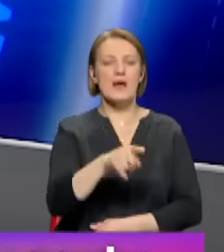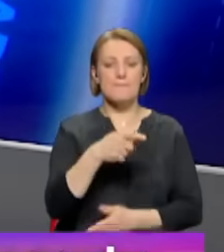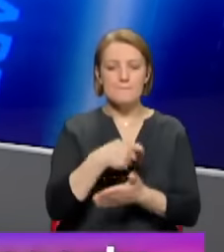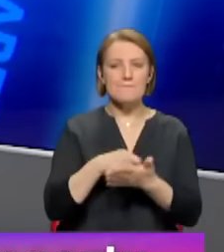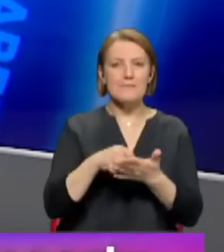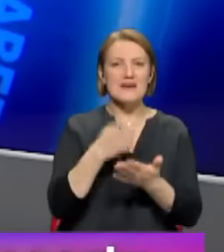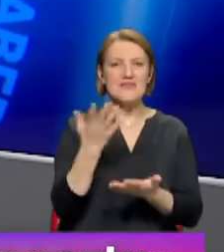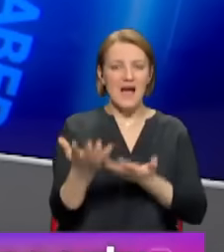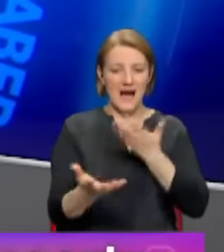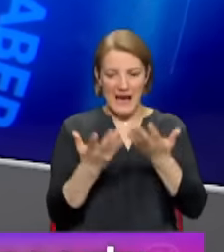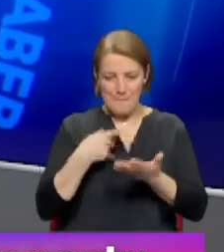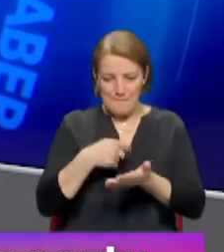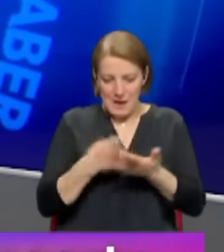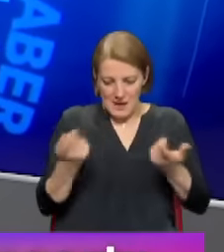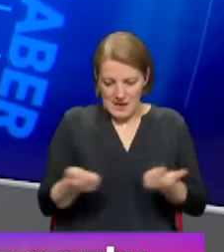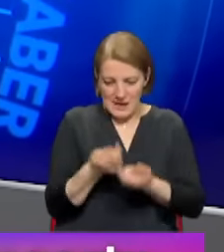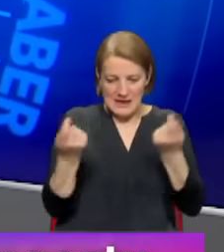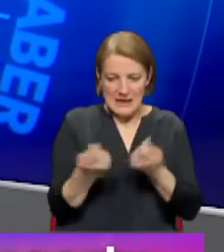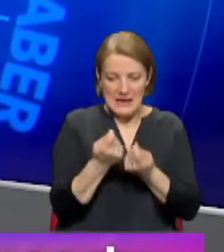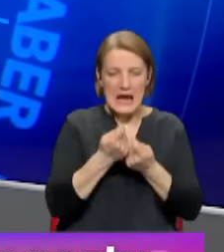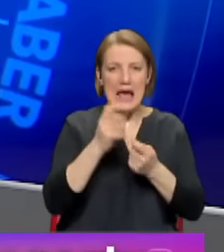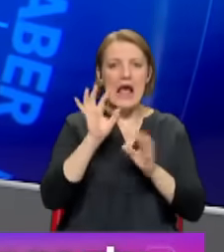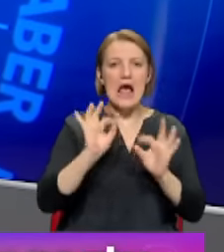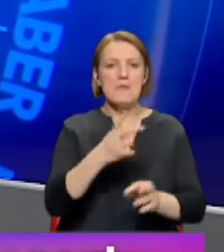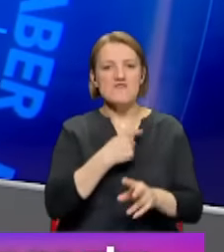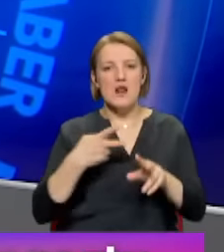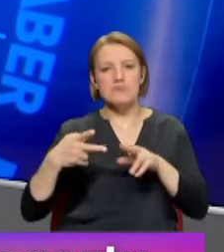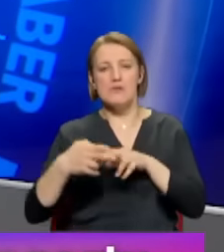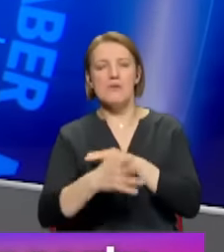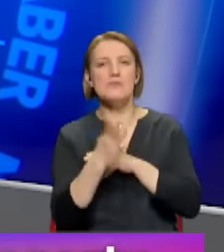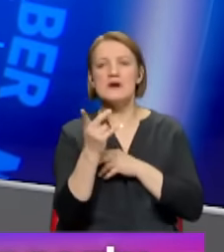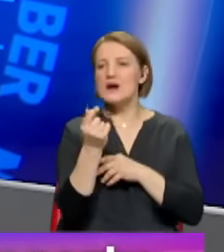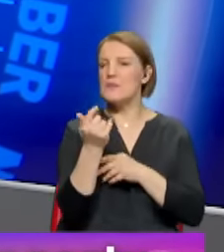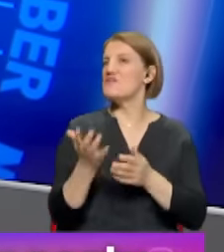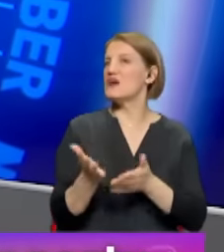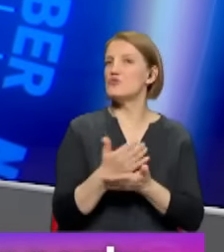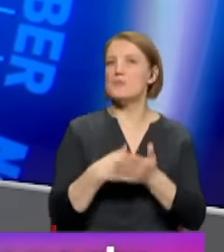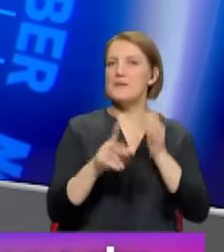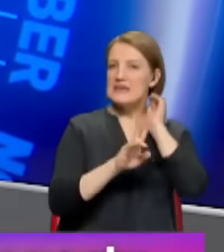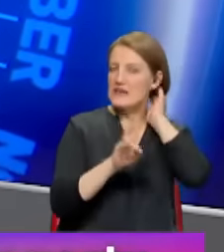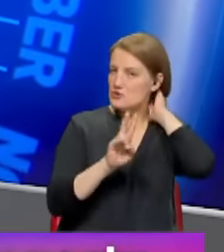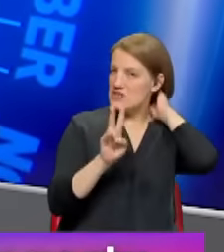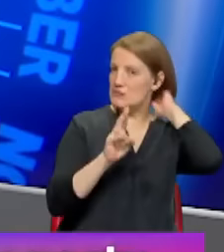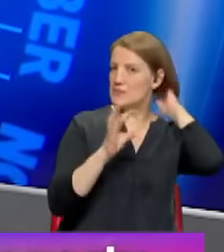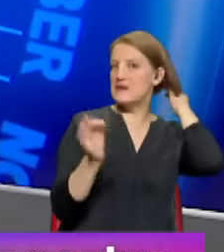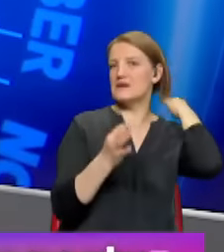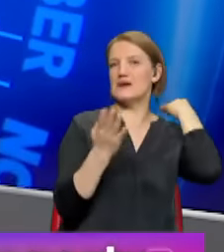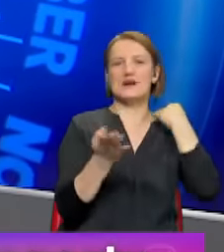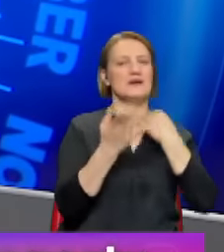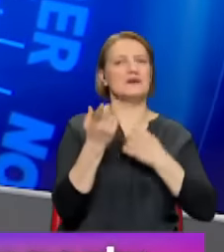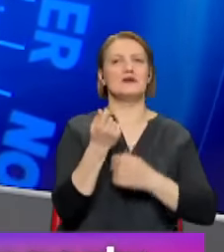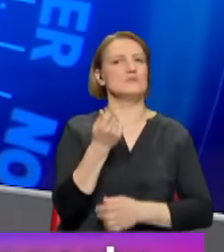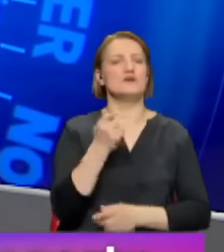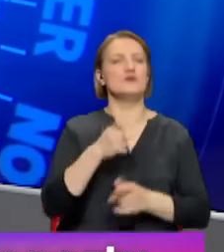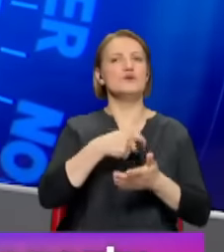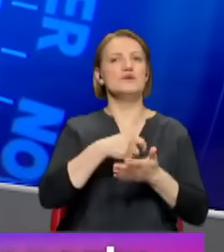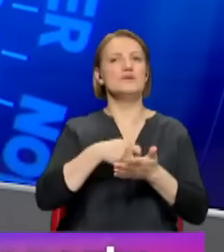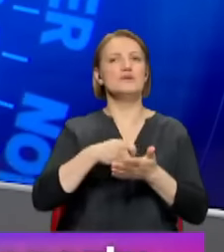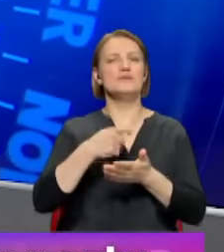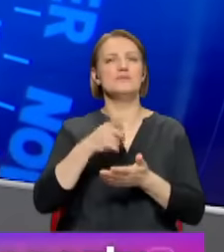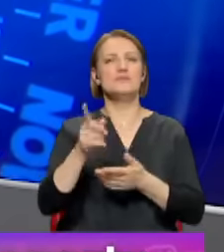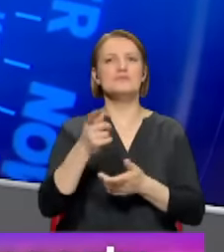daha kaynağında vergilere nasıl gitti? Ne kadar vergi toplanmış? 720 milyar lira. Ne kadarını ücretler